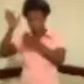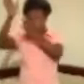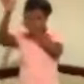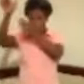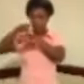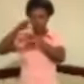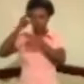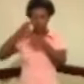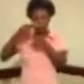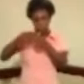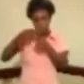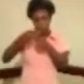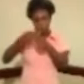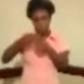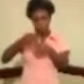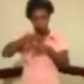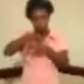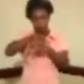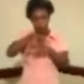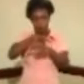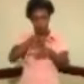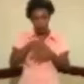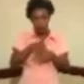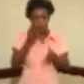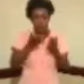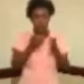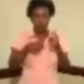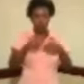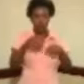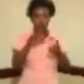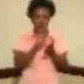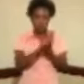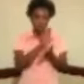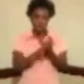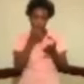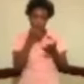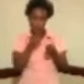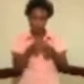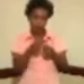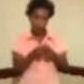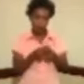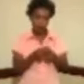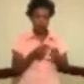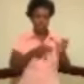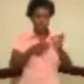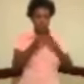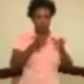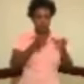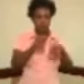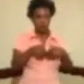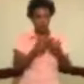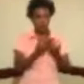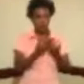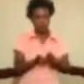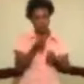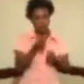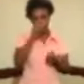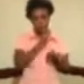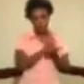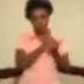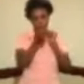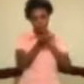passait, qui donc leur revenait avec Timon Sautin, ça, il n'est pas capable de faire rien avec lui. C'est peut-être ça nous-mêmes nous pensons réforme agraire